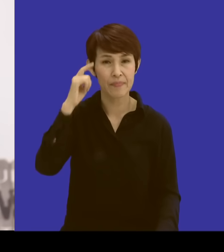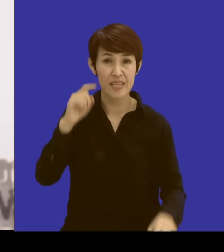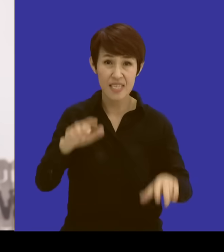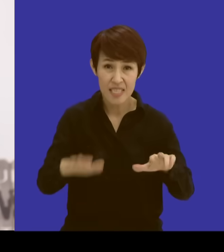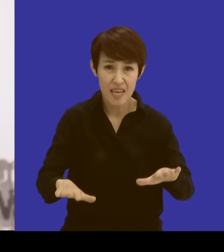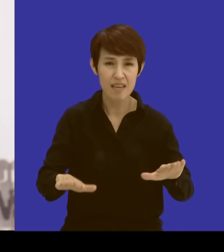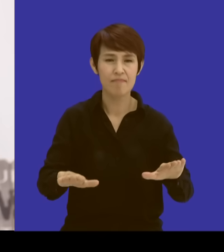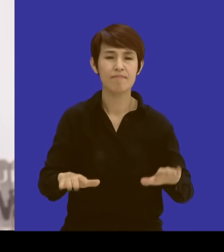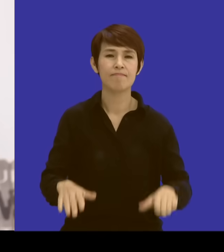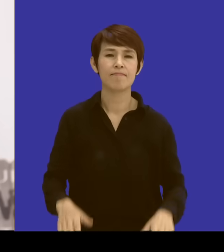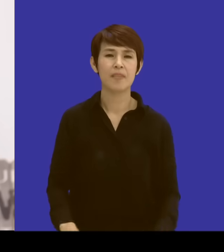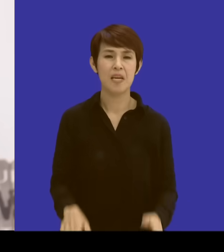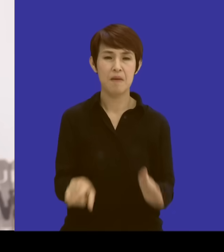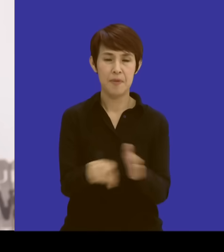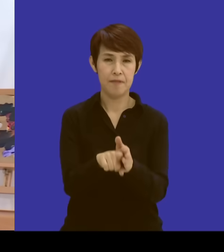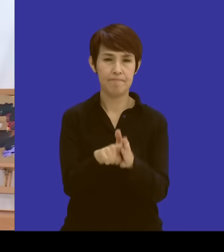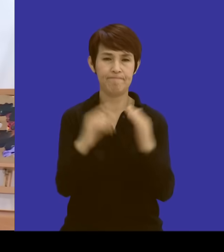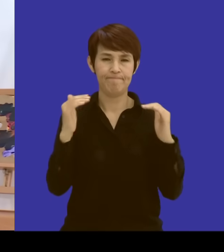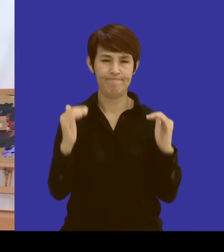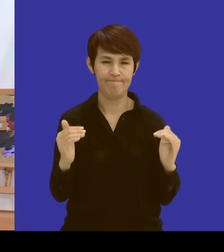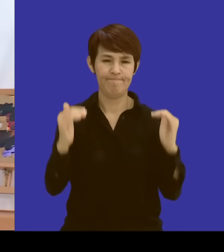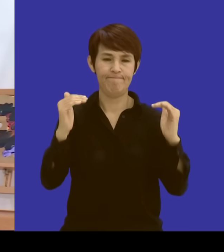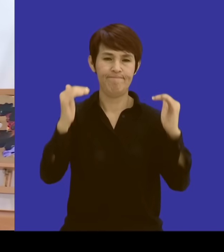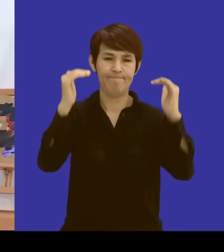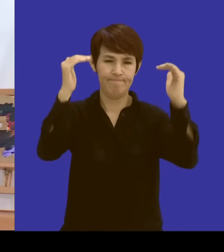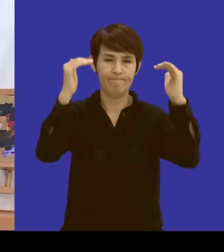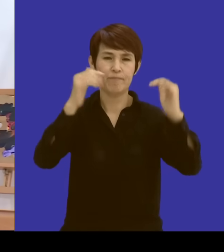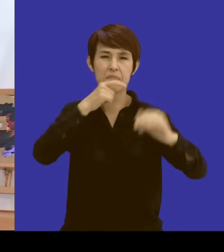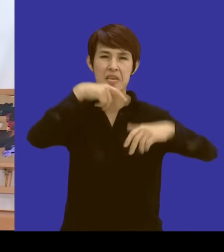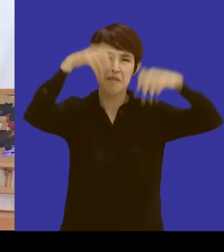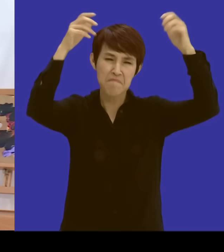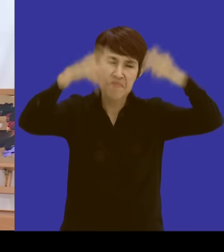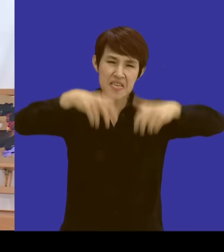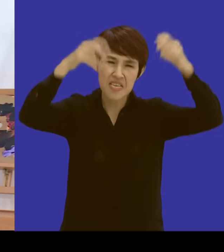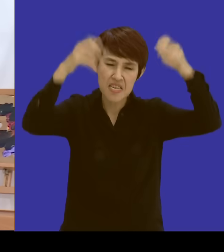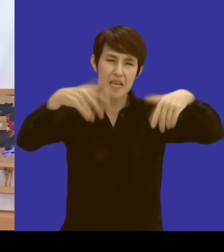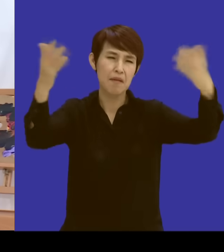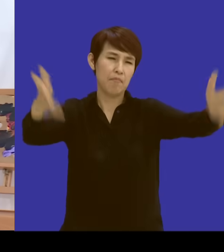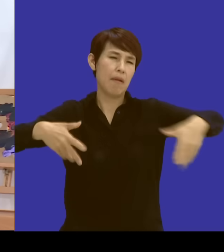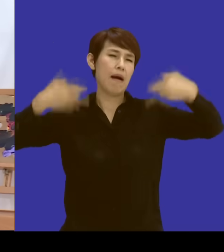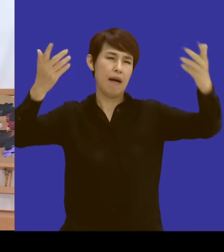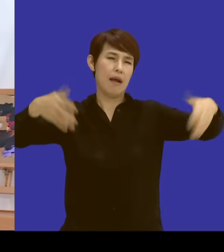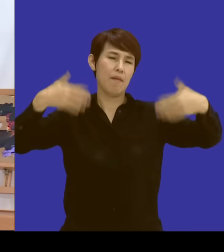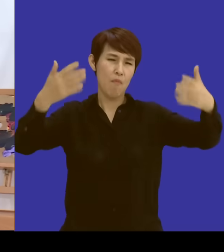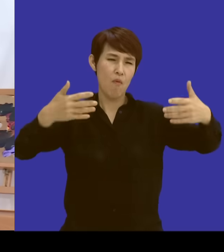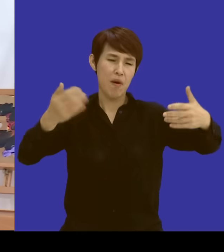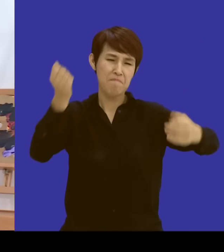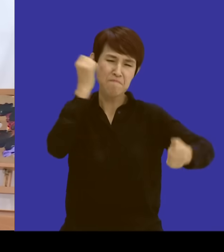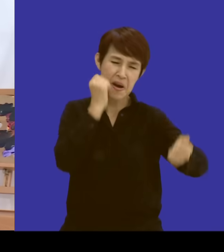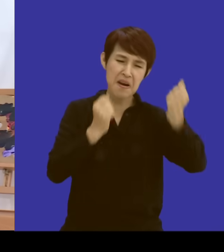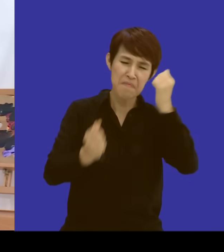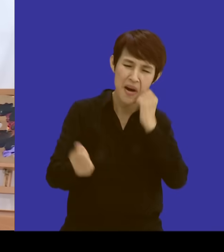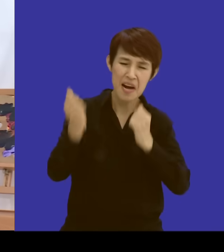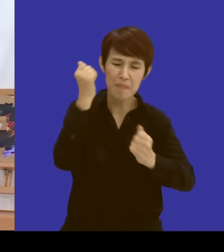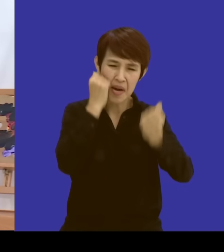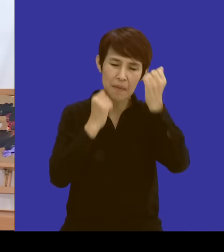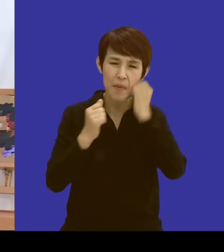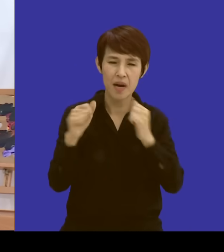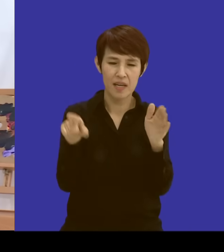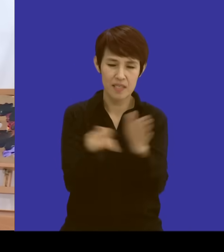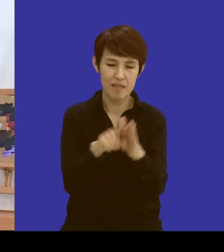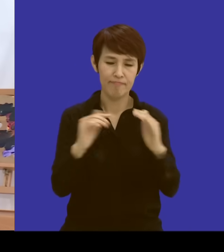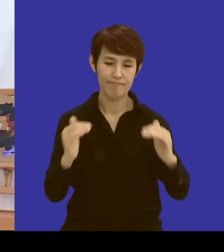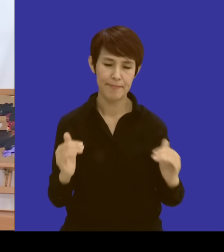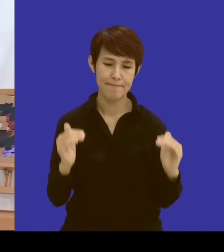이제 어린아이의 신앙이 아니라 비 맞고 바람 불 때 바람 맞고 이렇게 하면서 어른의